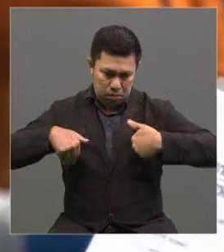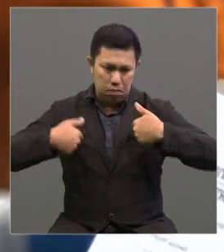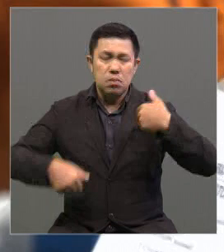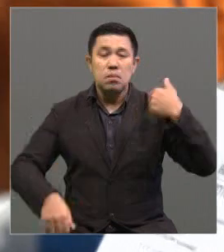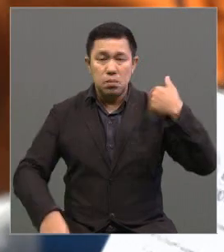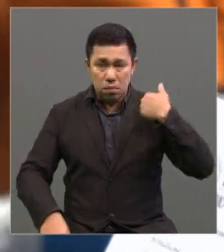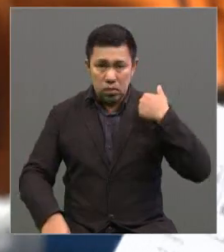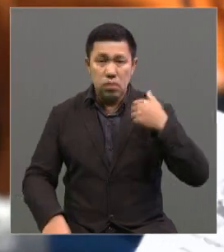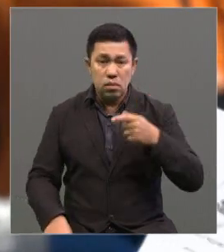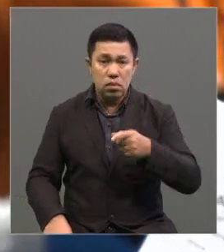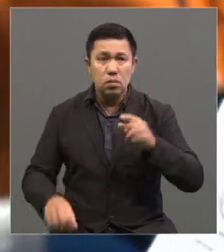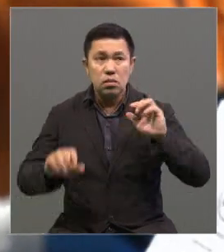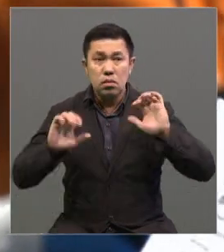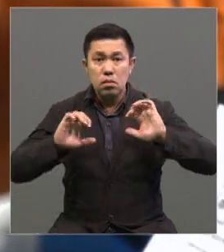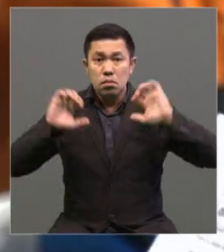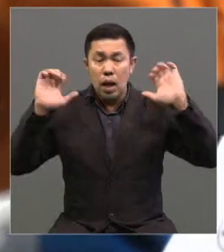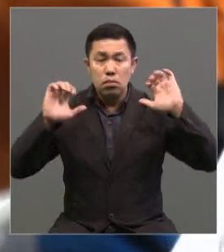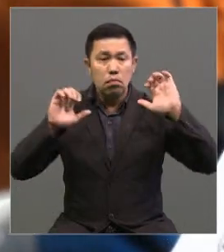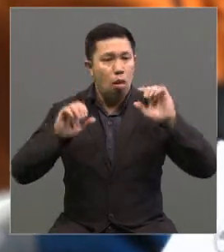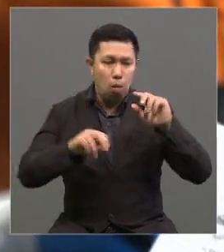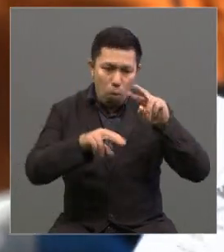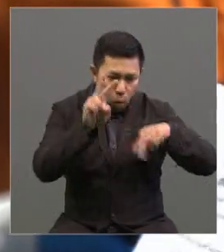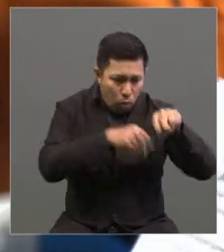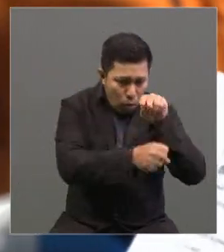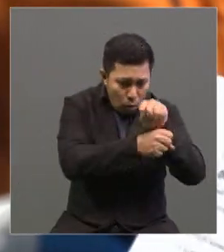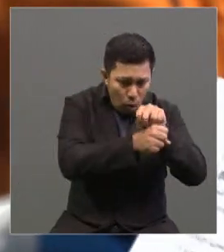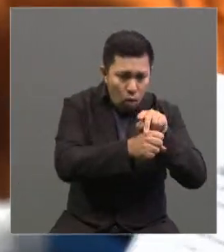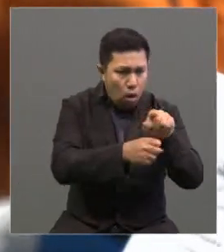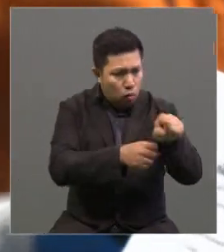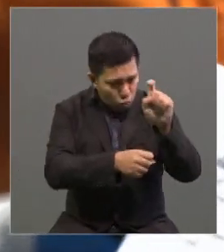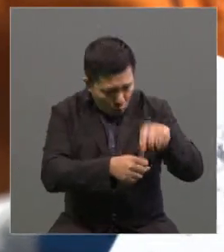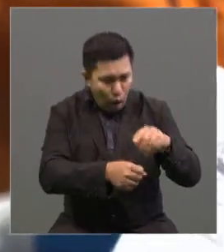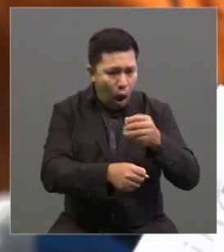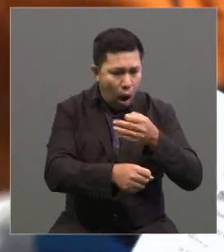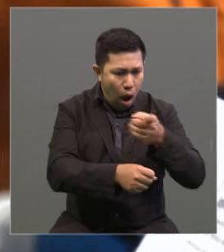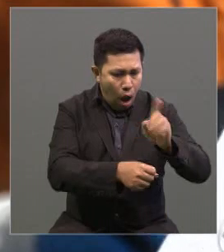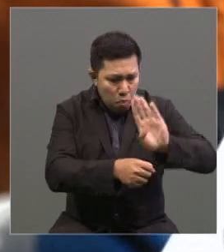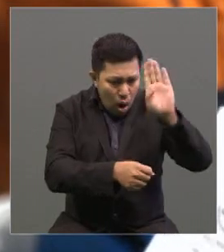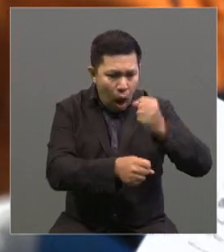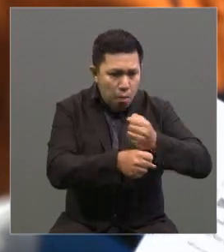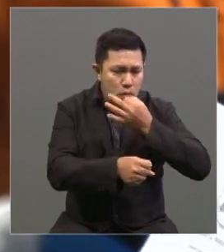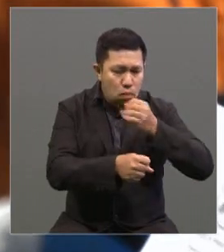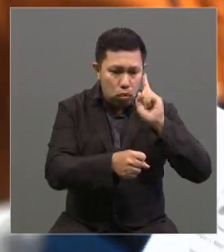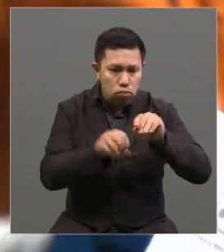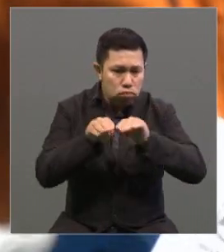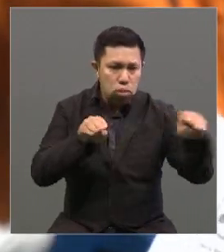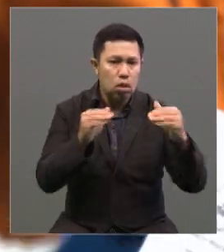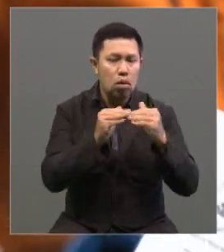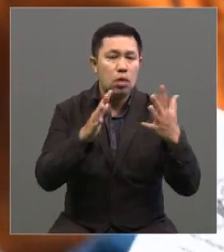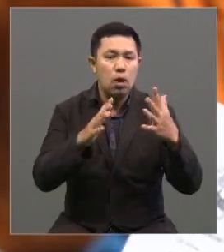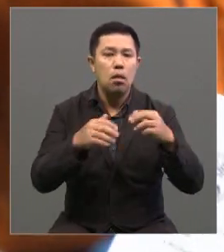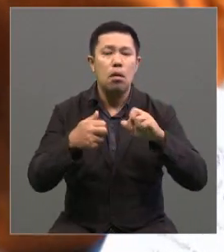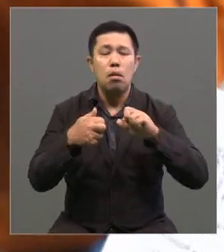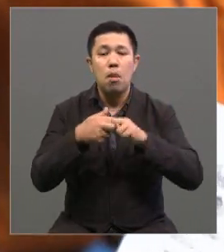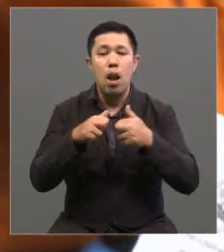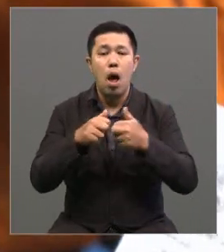ากทางภาครัฐไม่สามารถกำกับดูแลให้มีเป็นมาตรฐานเดียวกันก่อให้เกิดสภ